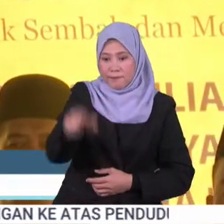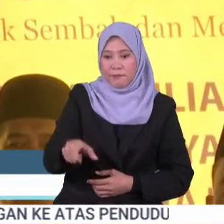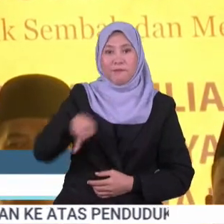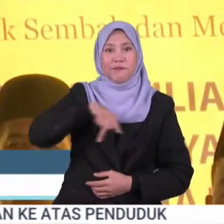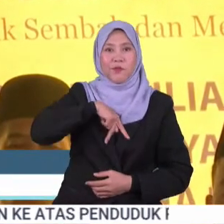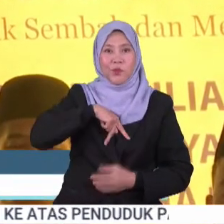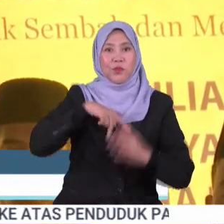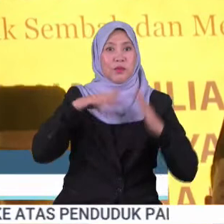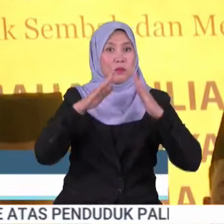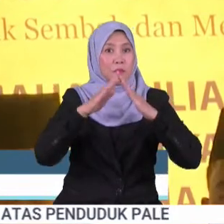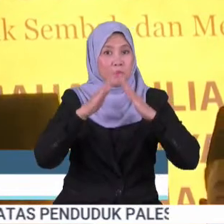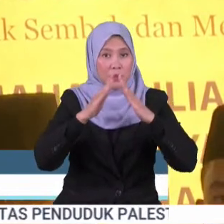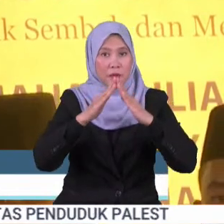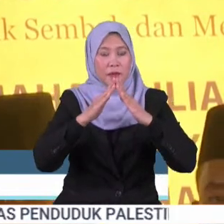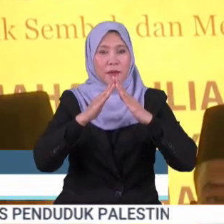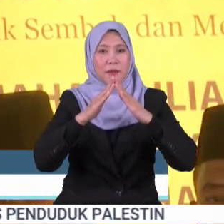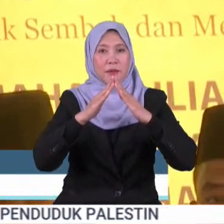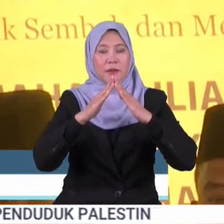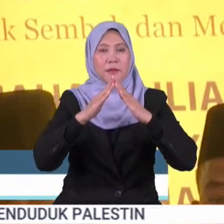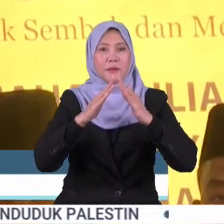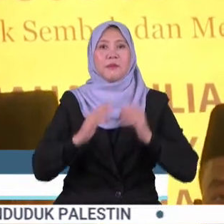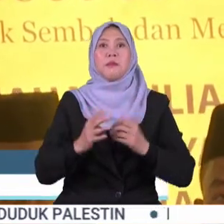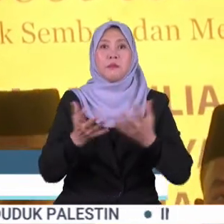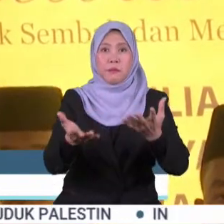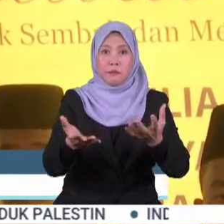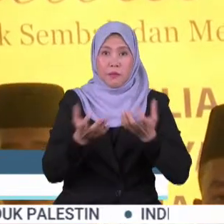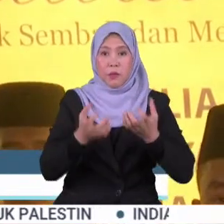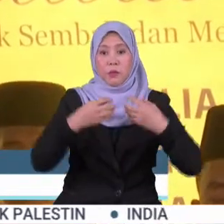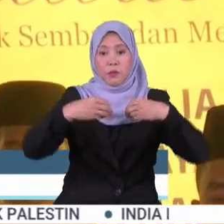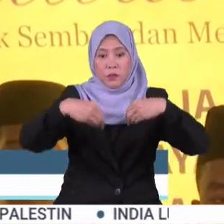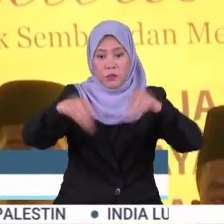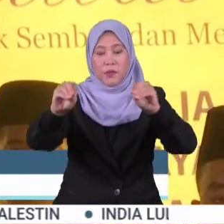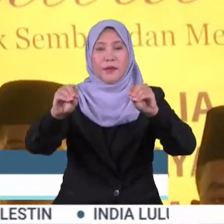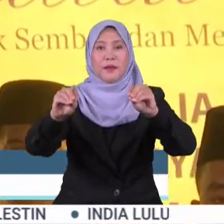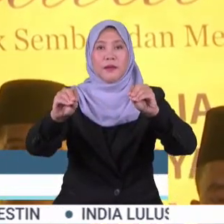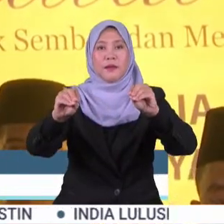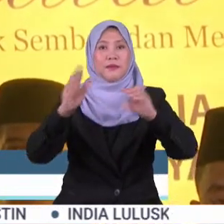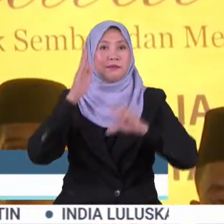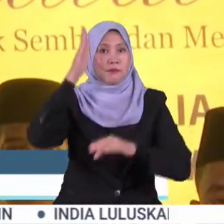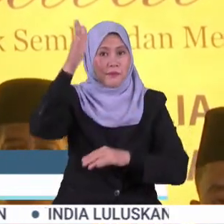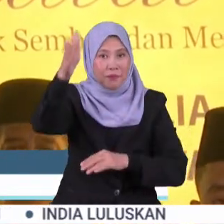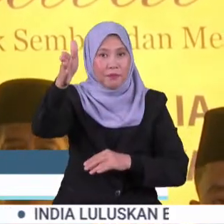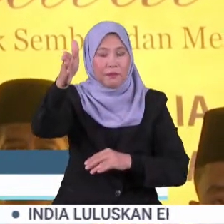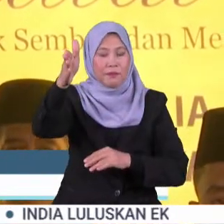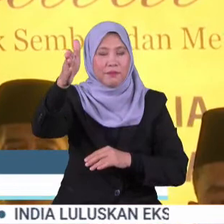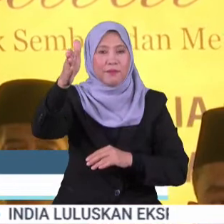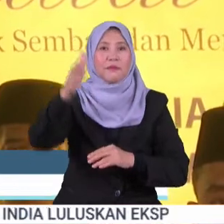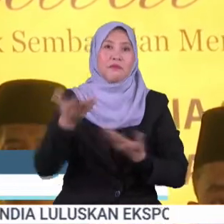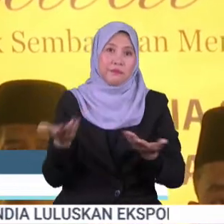kepunyaan rumah ini berhasrat untuk menjual di masa-masa yang akan datang.